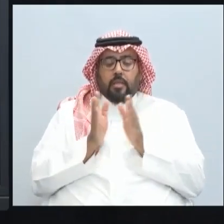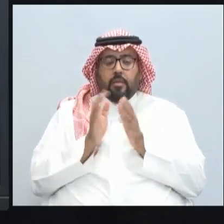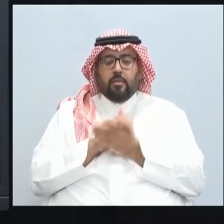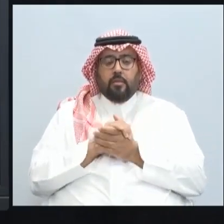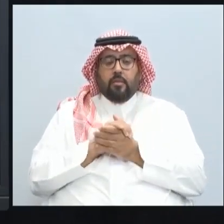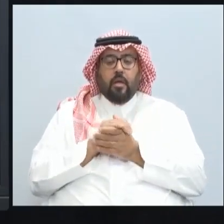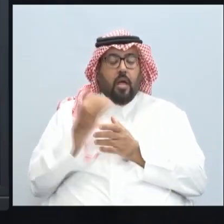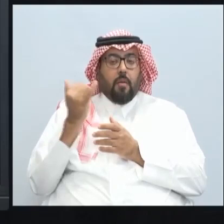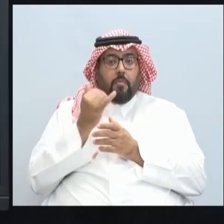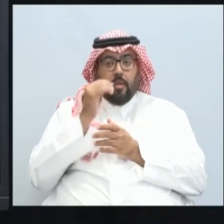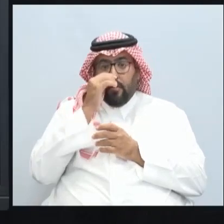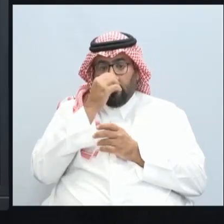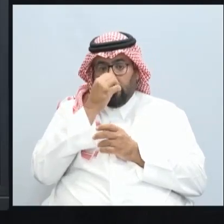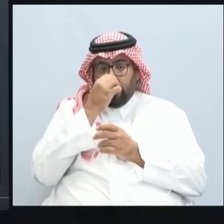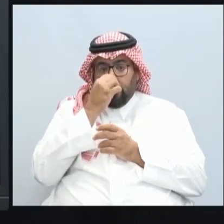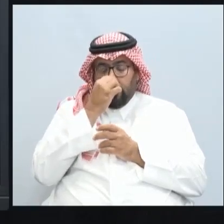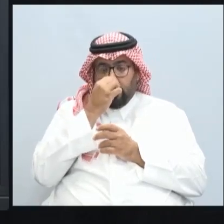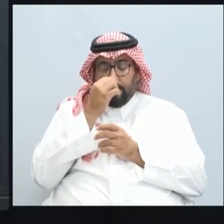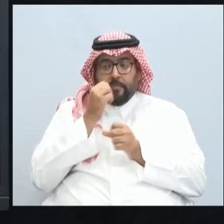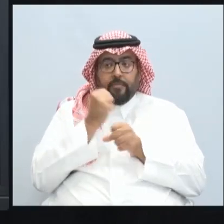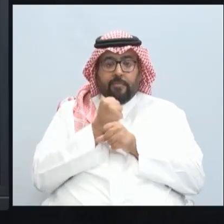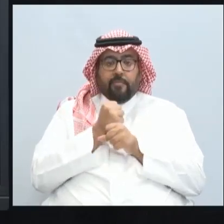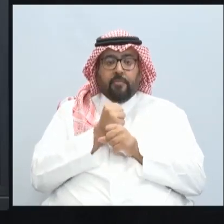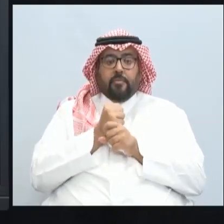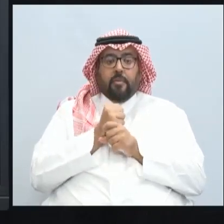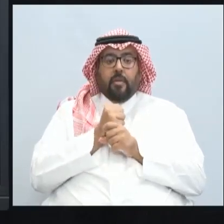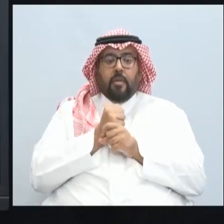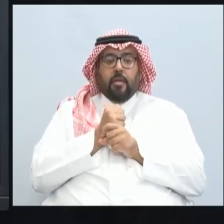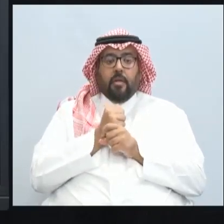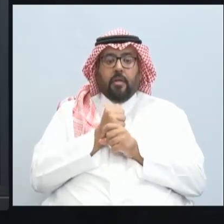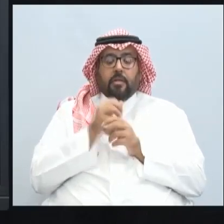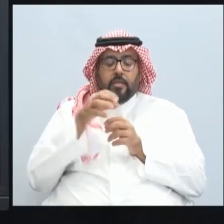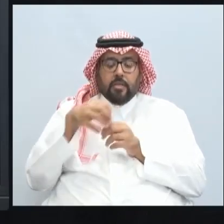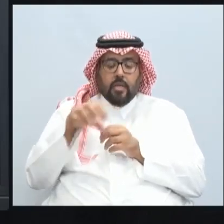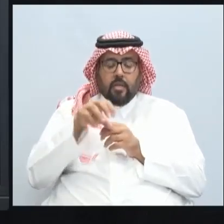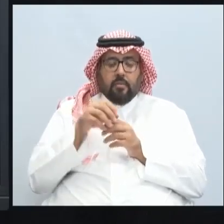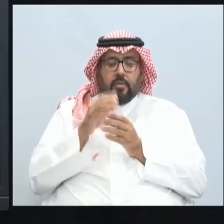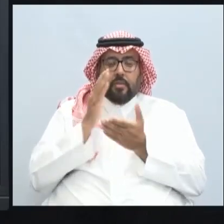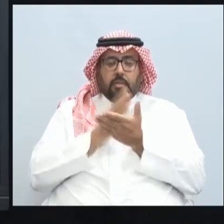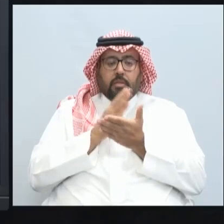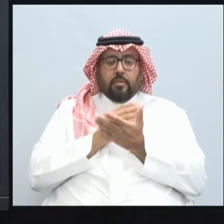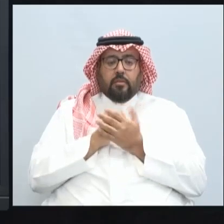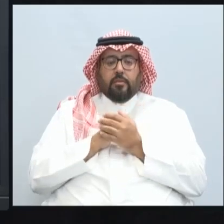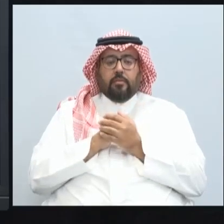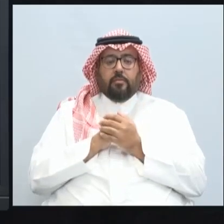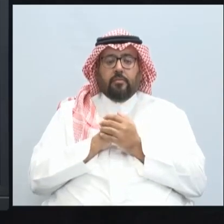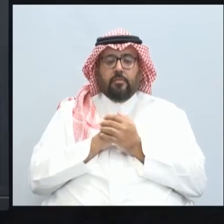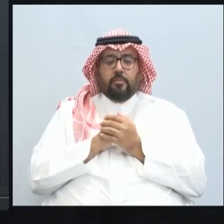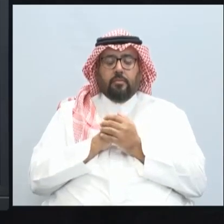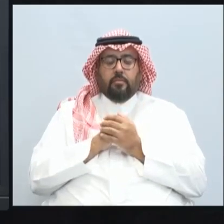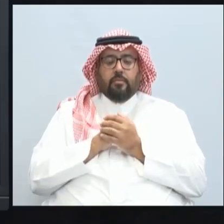من حيث الاهميه هناك اعمال تصنف وتقسم كالتالي